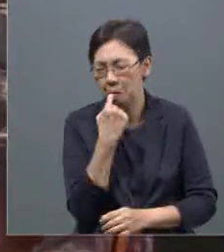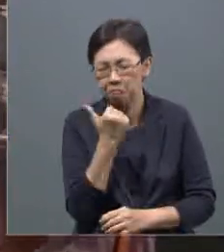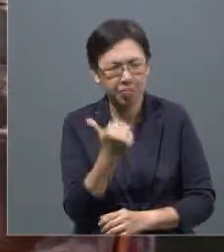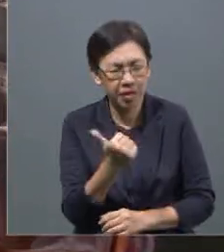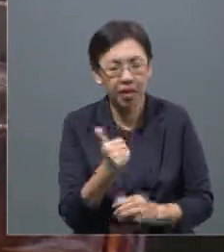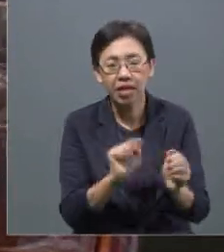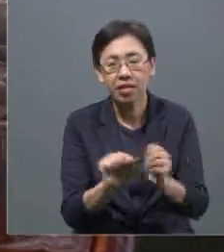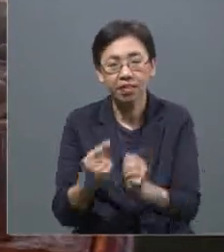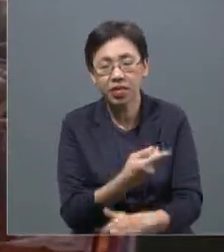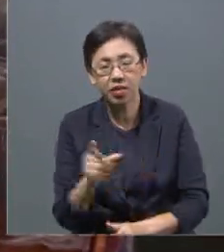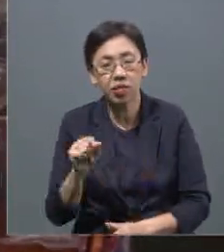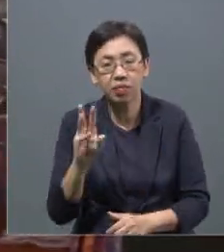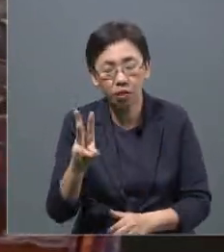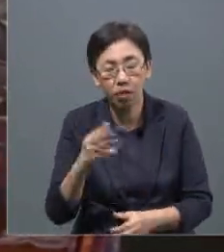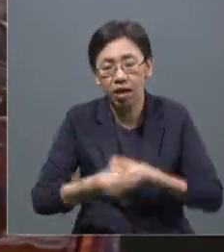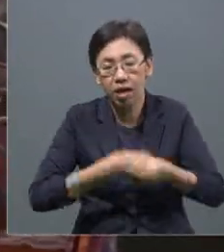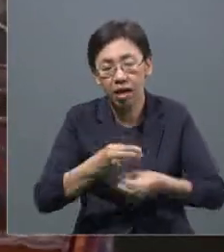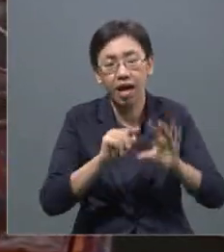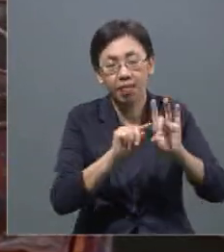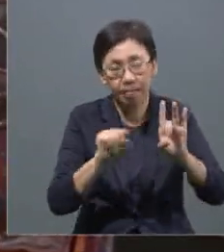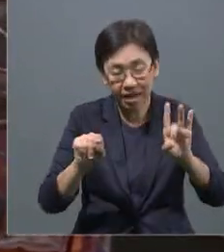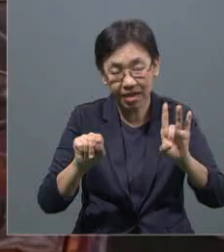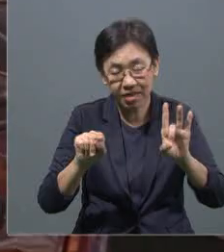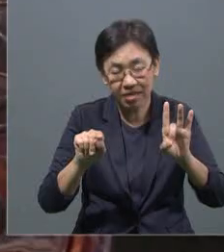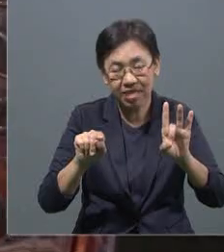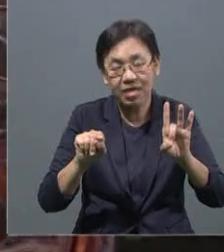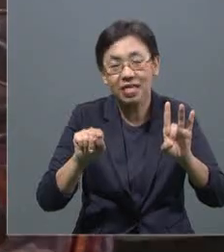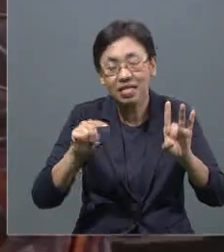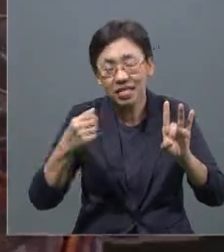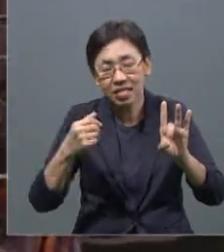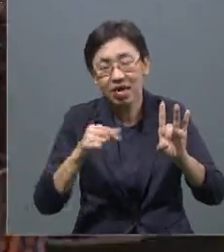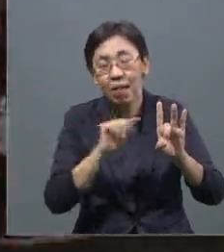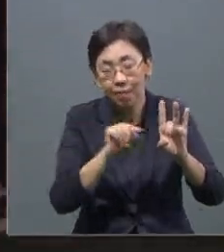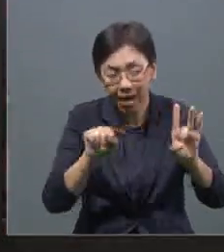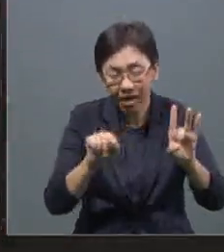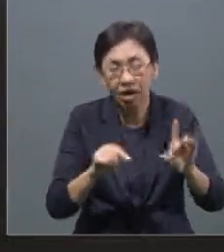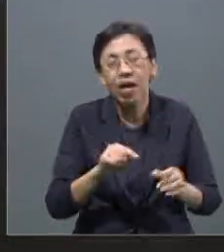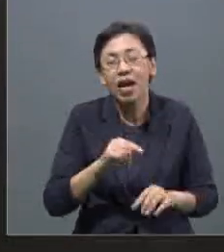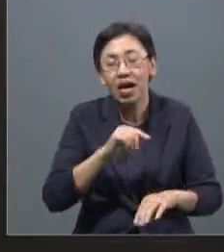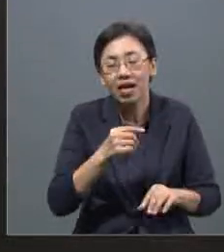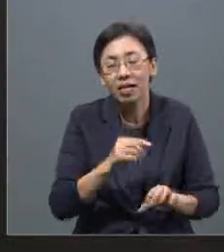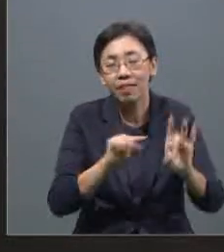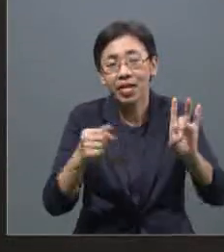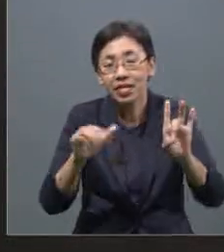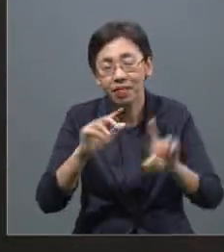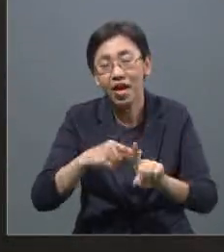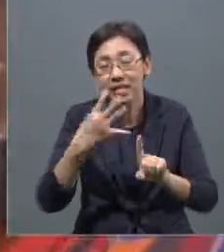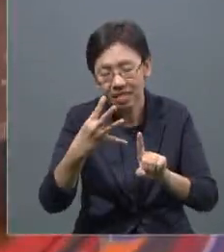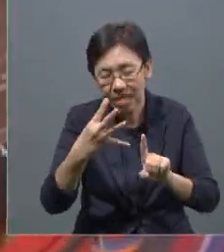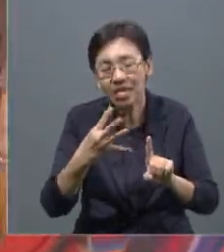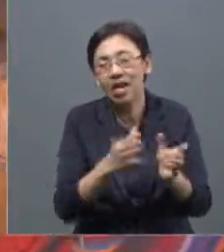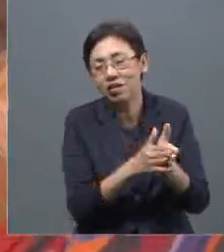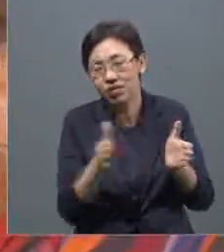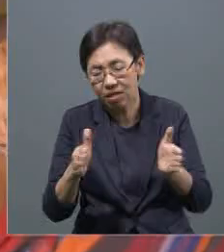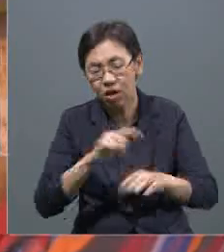โดยเปิดจำหน่ายนะครับตั้งแต่วันที่8เมษายนเป็นต้นมานะครับจนถึงเวลาขออภัยนะครับจนถึงวันที่15เมษายนนี้ตั้ง